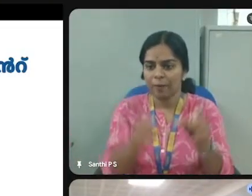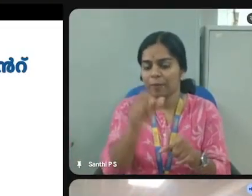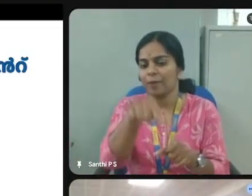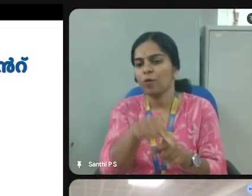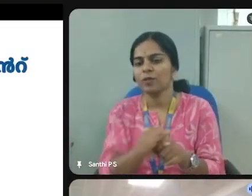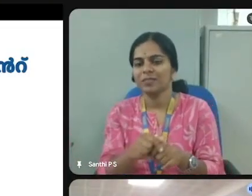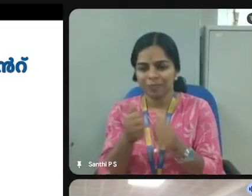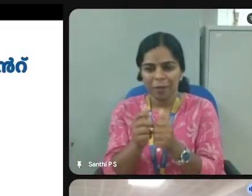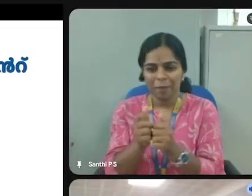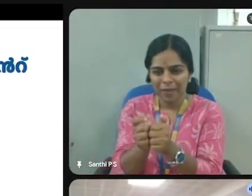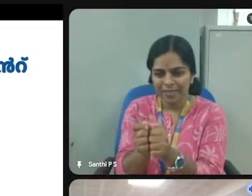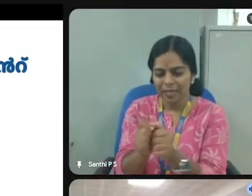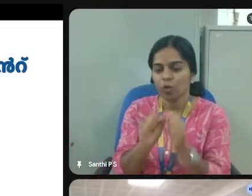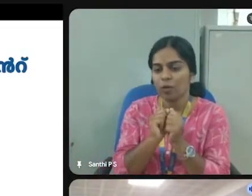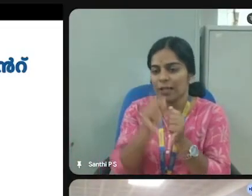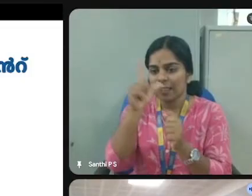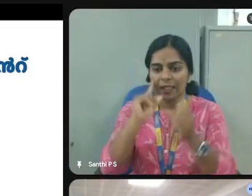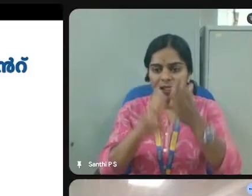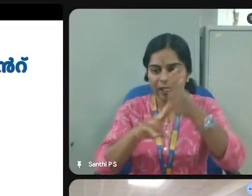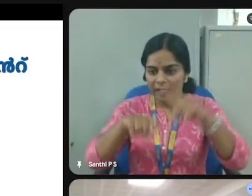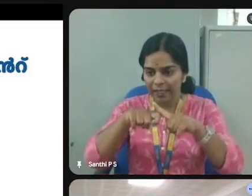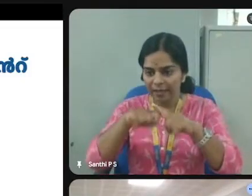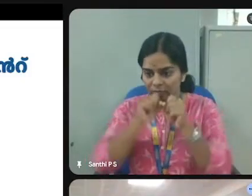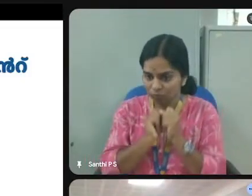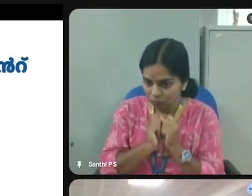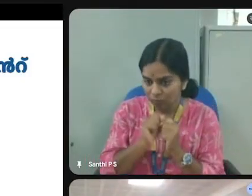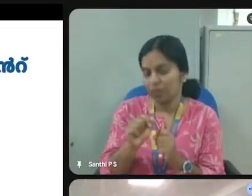ഷെയർ ചെയ്യും. അത് ഓപ്പൺ ചെയ്ത് ചോദ്യാവലി പൂരിപ്പിക്കേണ്ടതാണ്.